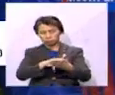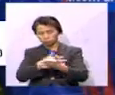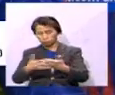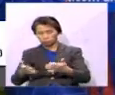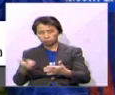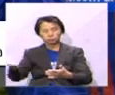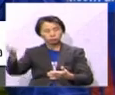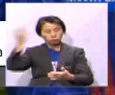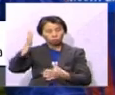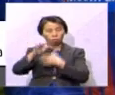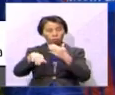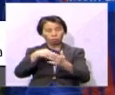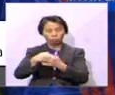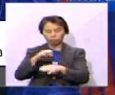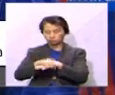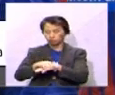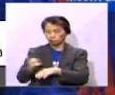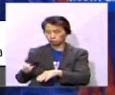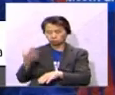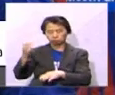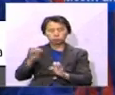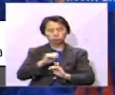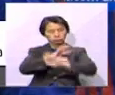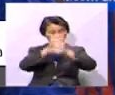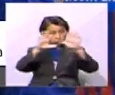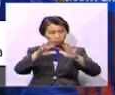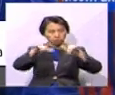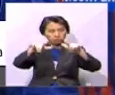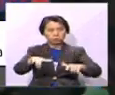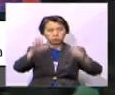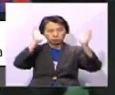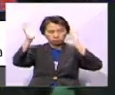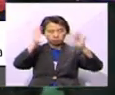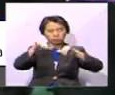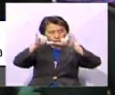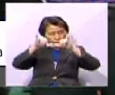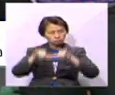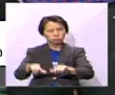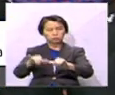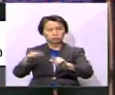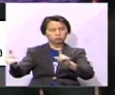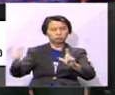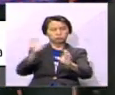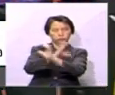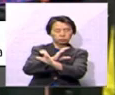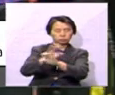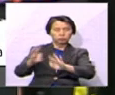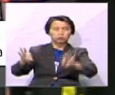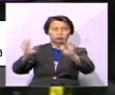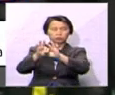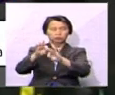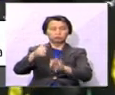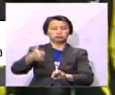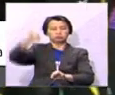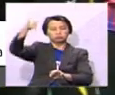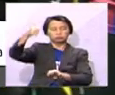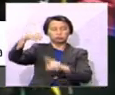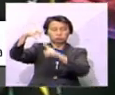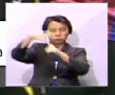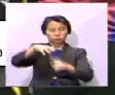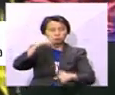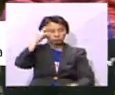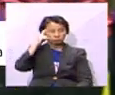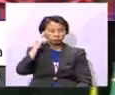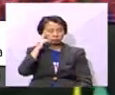bekas juara All England 2003 itu cukup jelas untuk meletakkan Malaysia kekal sebagai pencabar utama gelaran juara pada Kejohanan